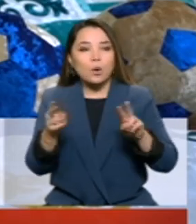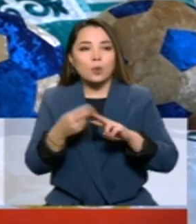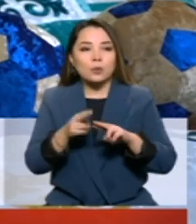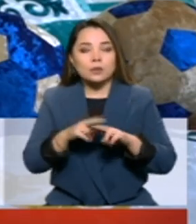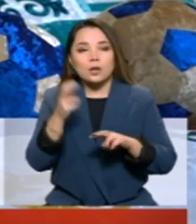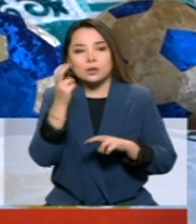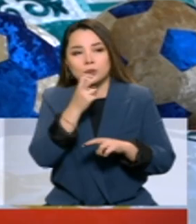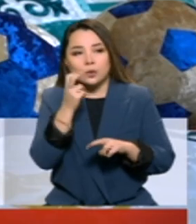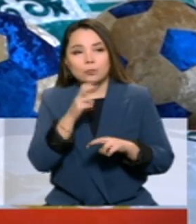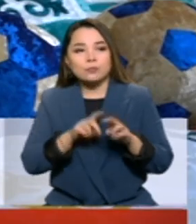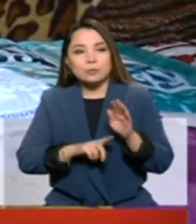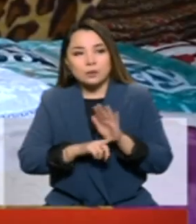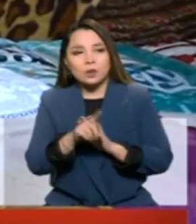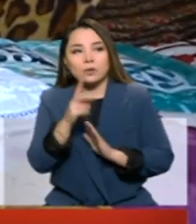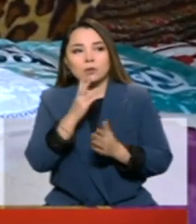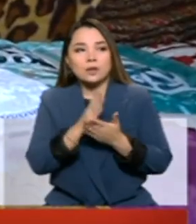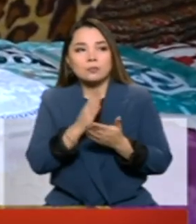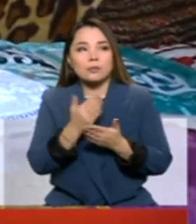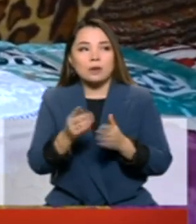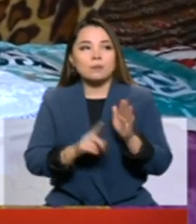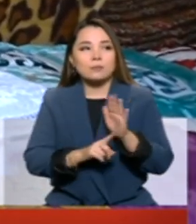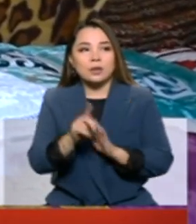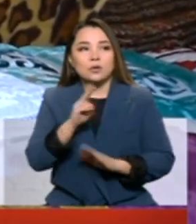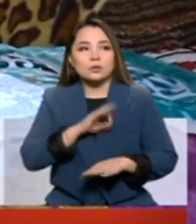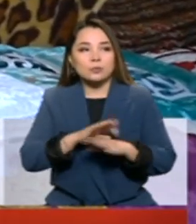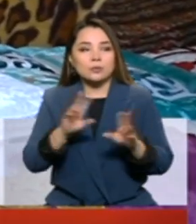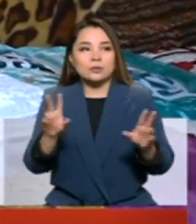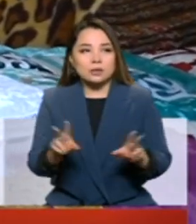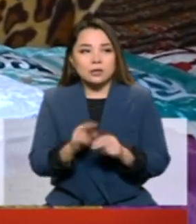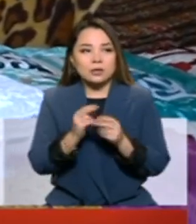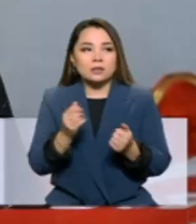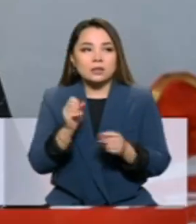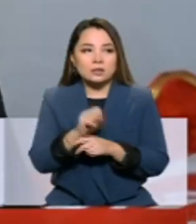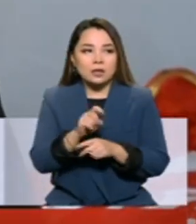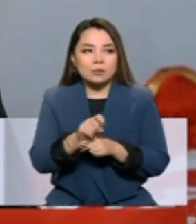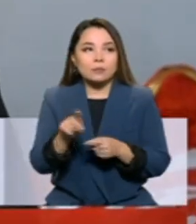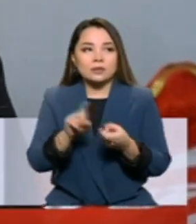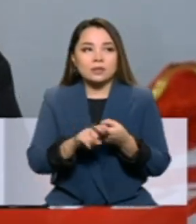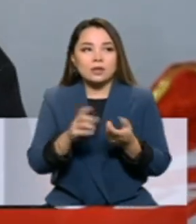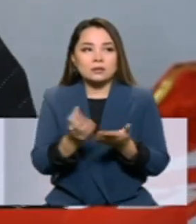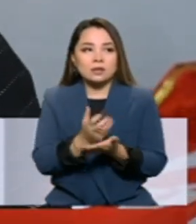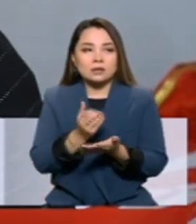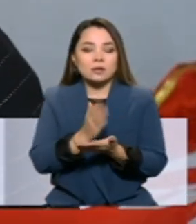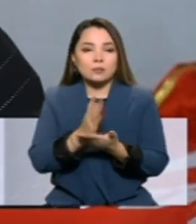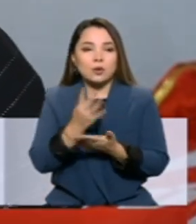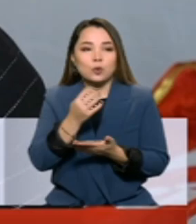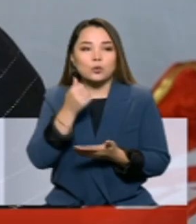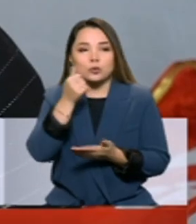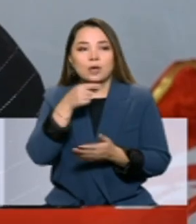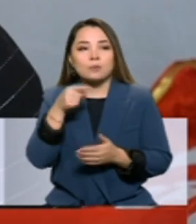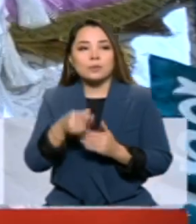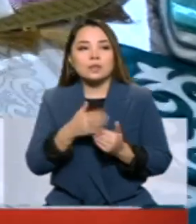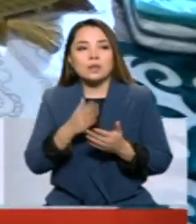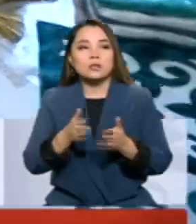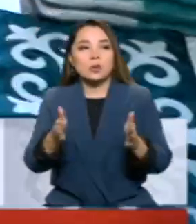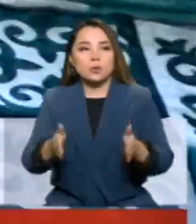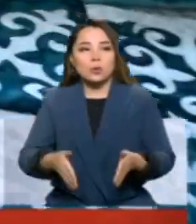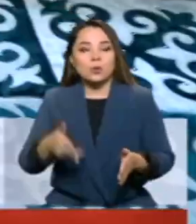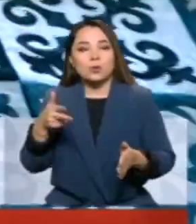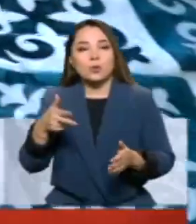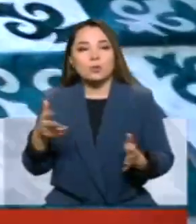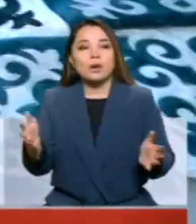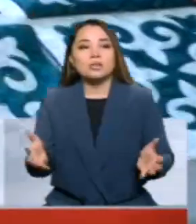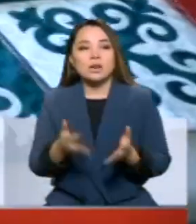соқыр көзбен бастап кеттім. Бастаған ісі берекелі болып, бүгінде тапсырыс арқылы табыс тауып отыр. 4 жылда 1000-нан астам көрпе, 3000 жастық